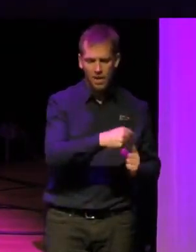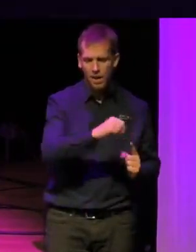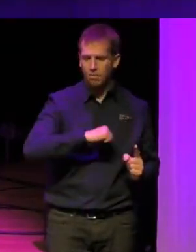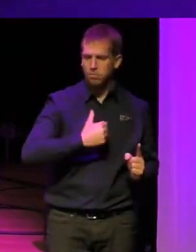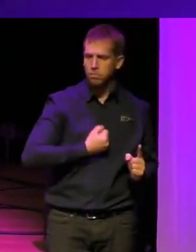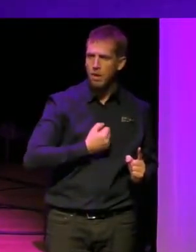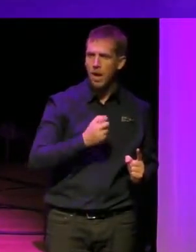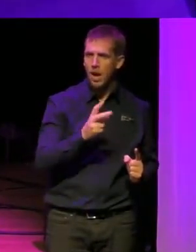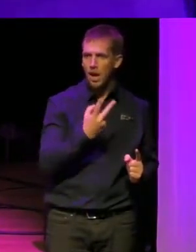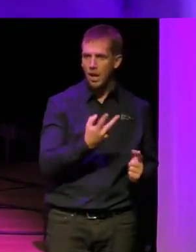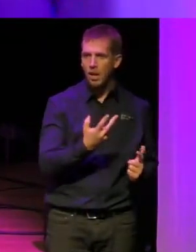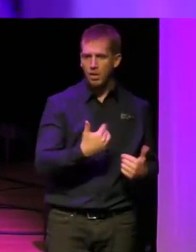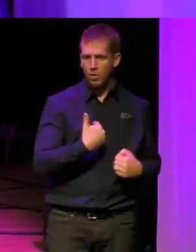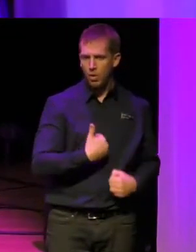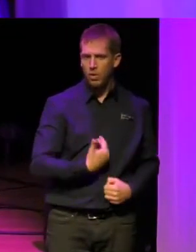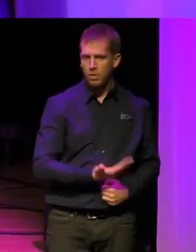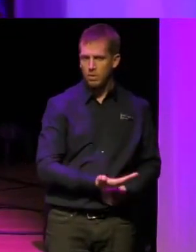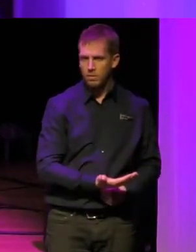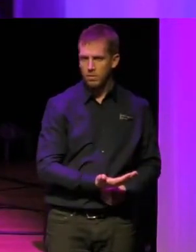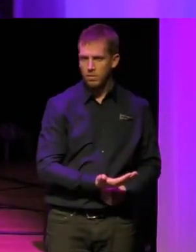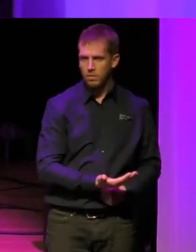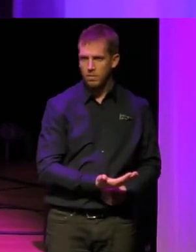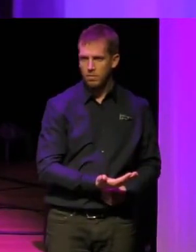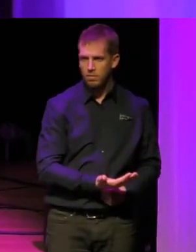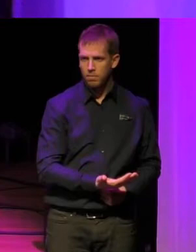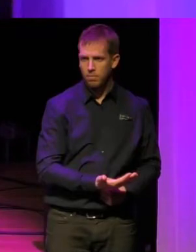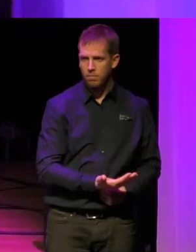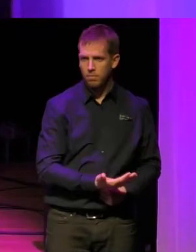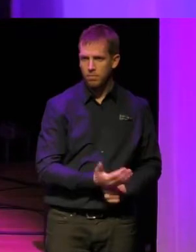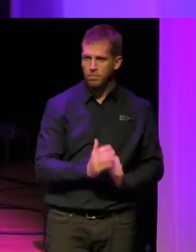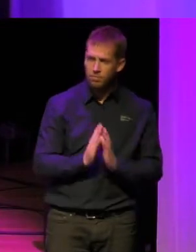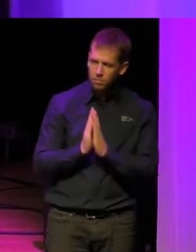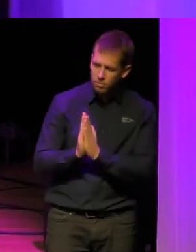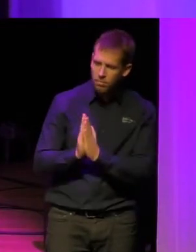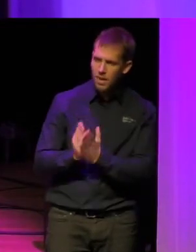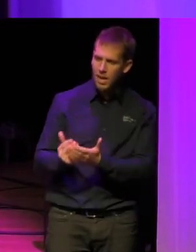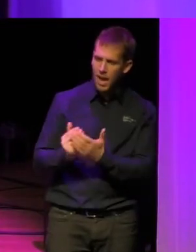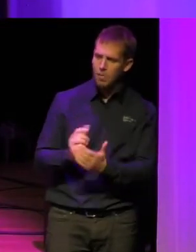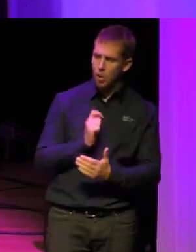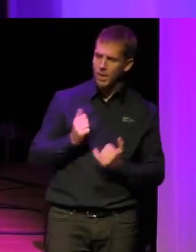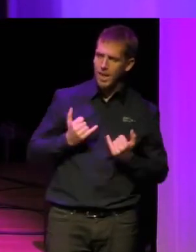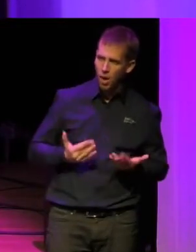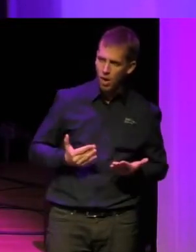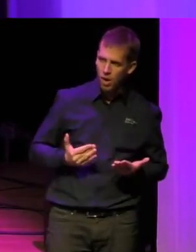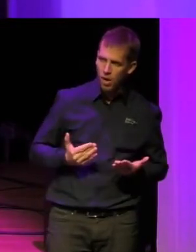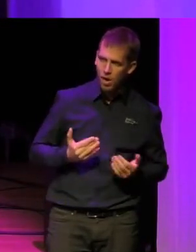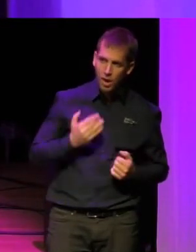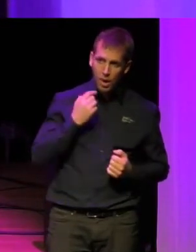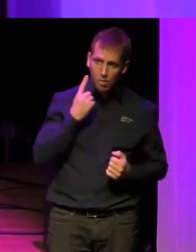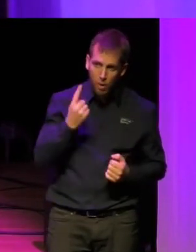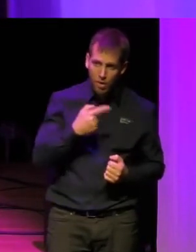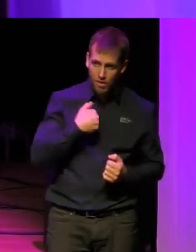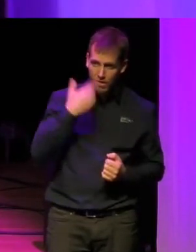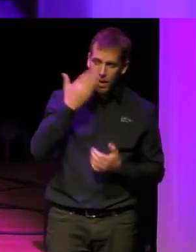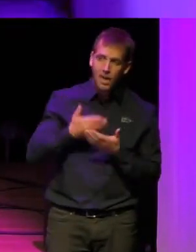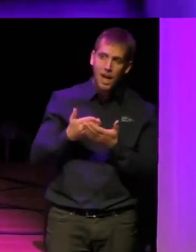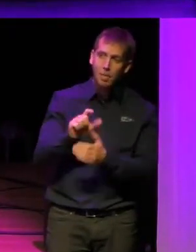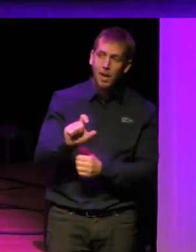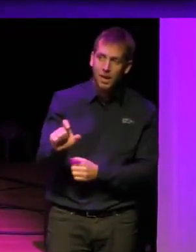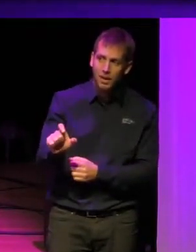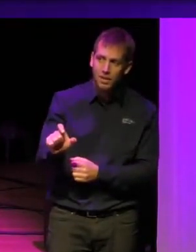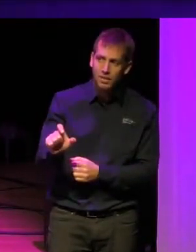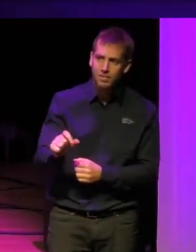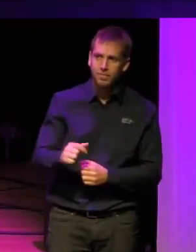eller gått under. Nu, hjälp oss nu så vi kan hjälpa er imorgon. Tack.